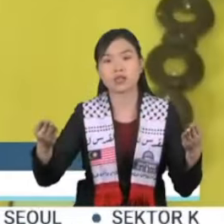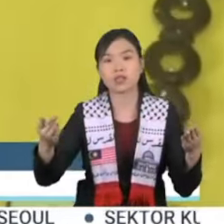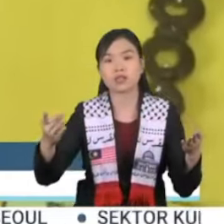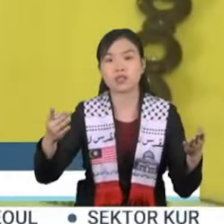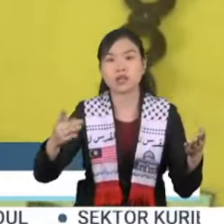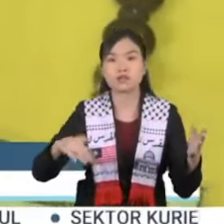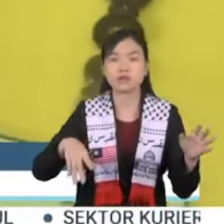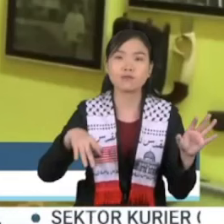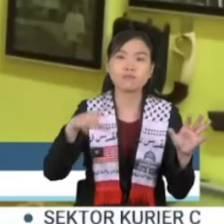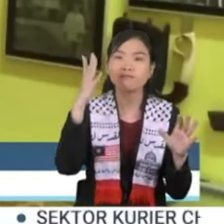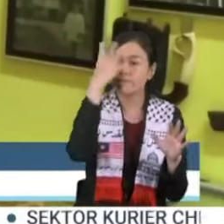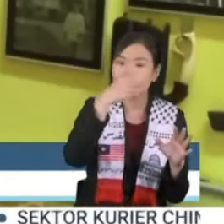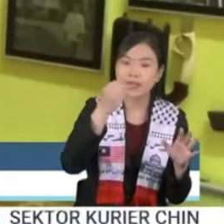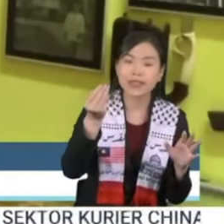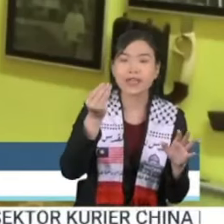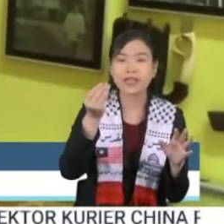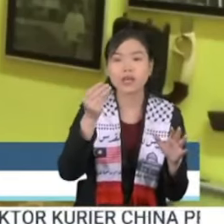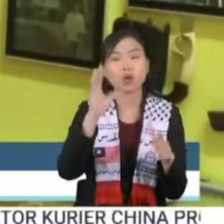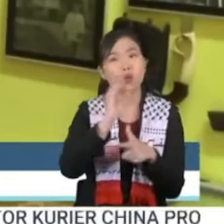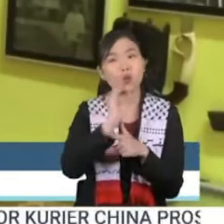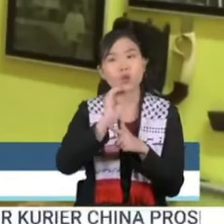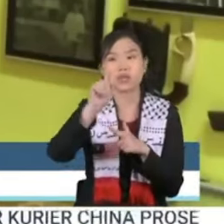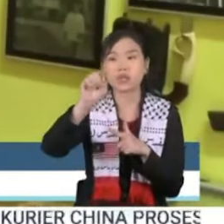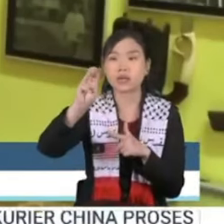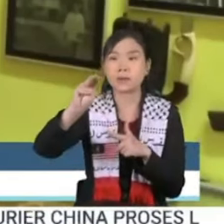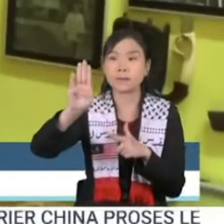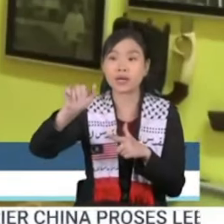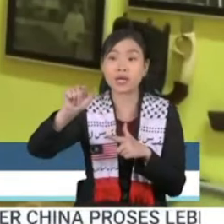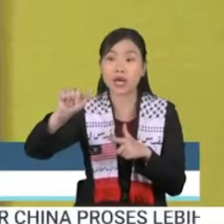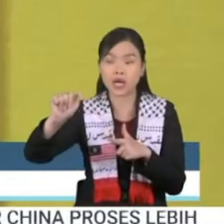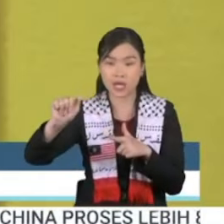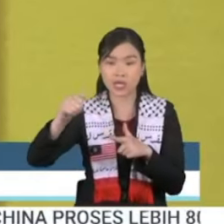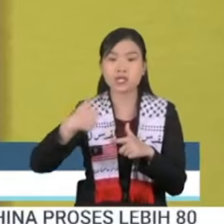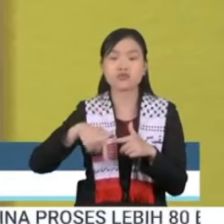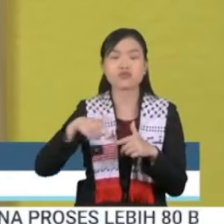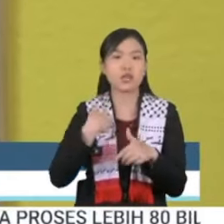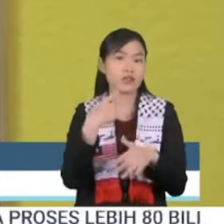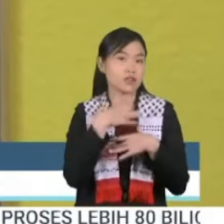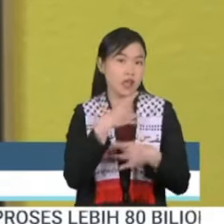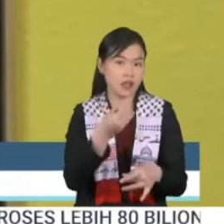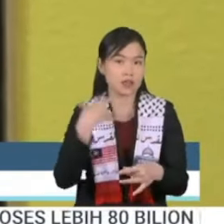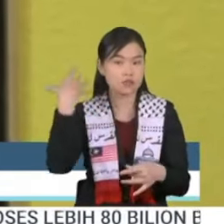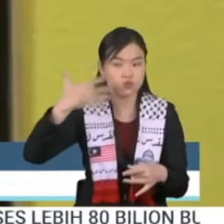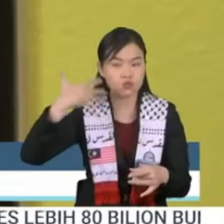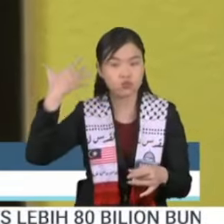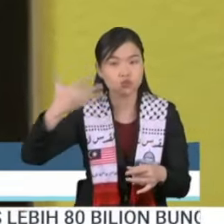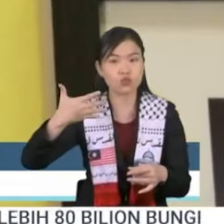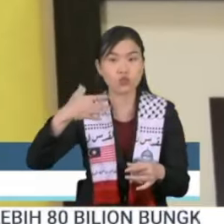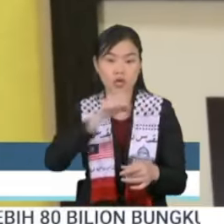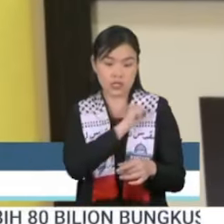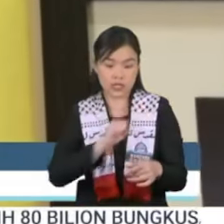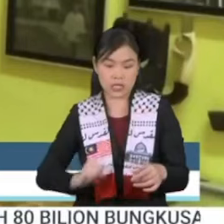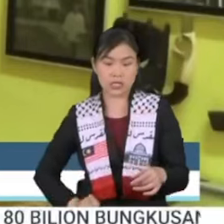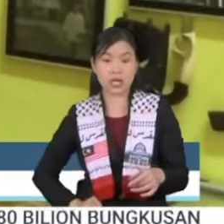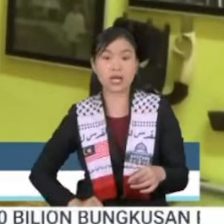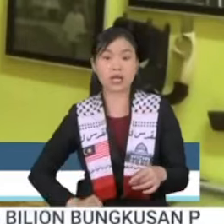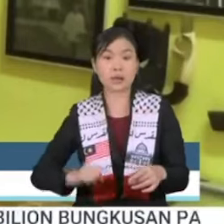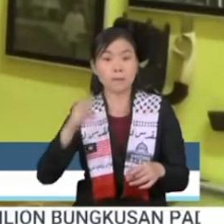perhiasan dengan barang-barang tembaga. Saya juga minat dengan sejarah-sejarah Kesultanan Melayu, terutama